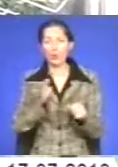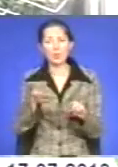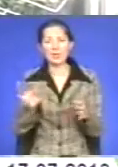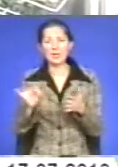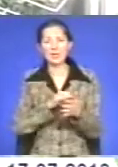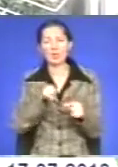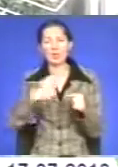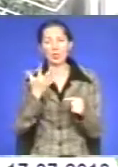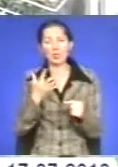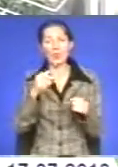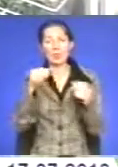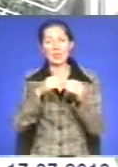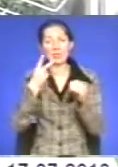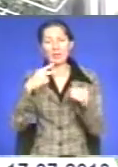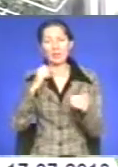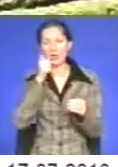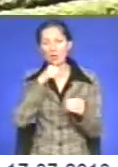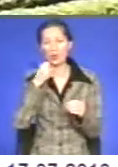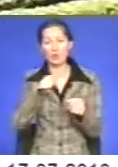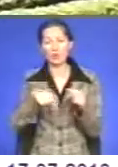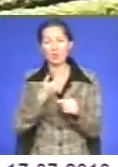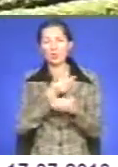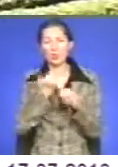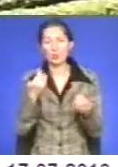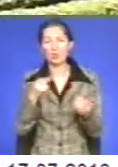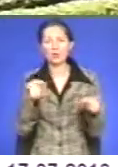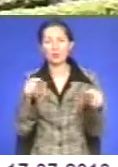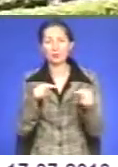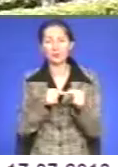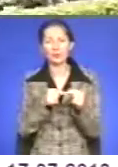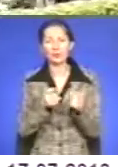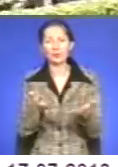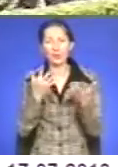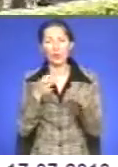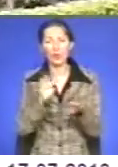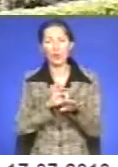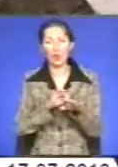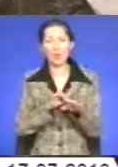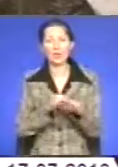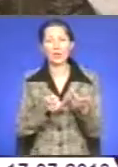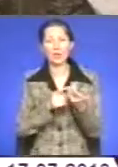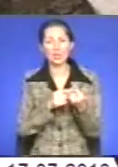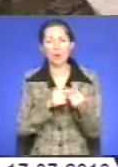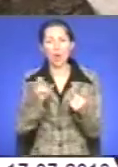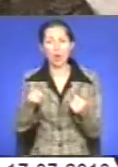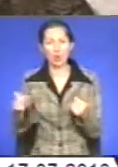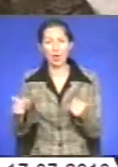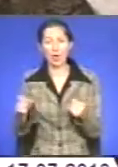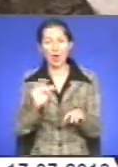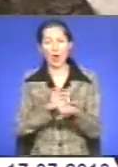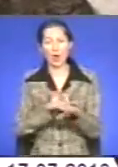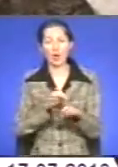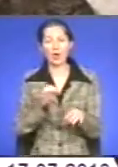через 5-10-20 років. Через відсутність чітких проявів хвороби число виявлених пацієнтів із хворобою лайма складає